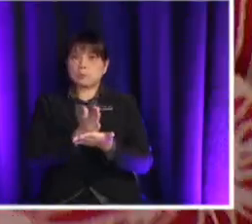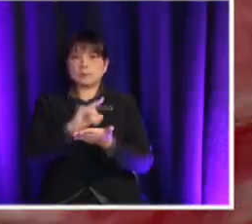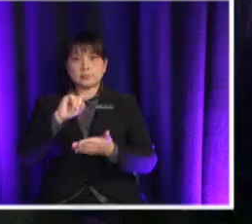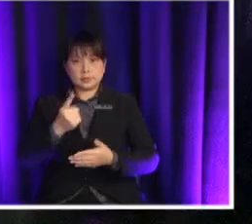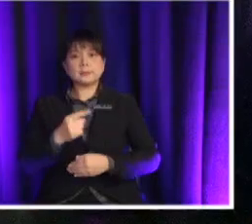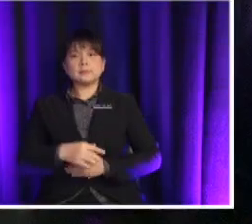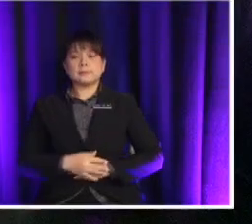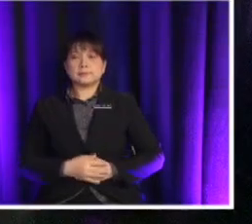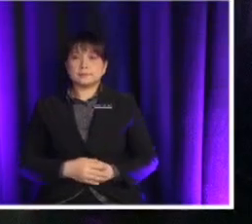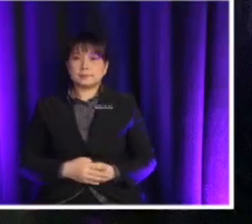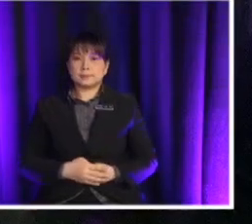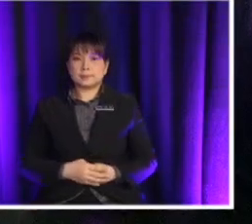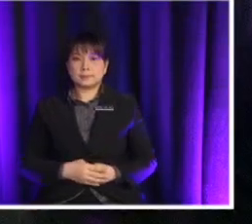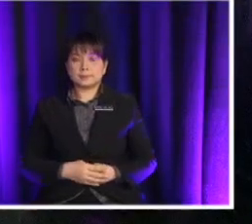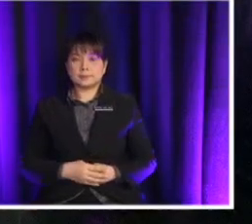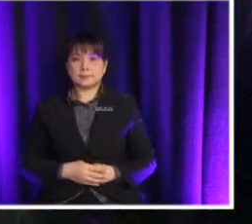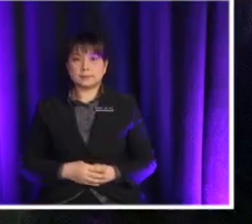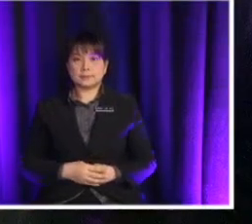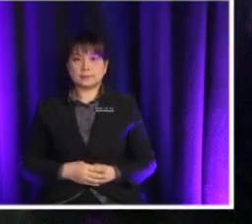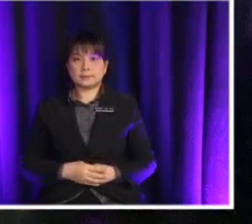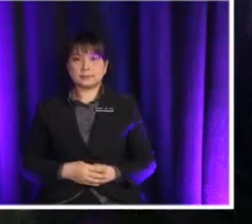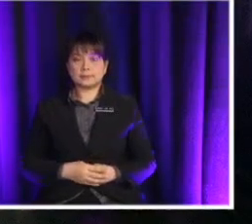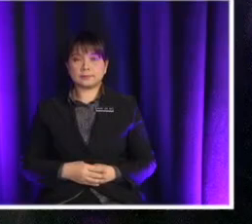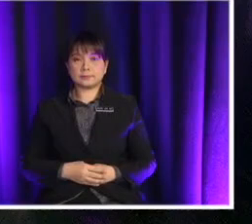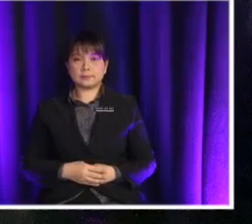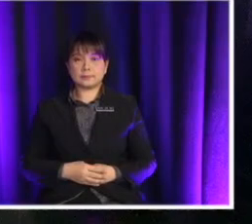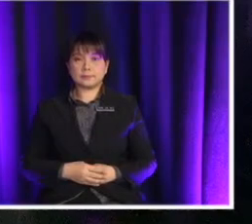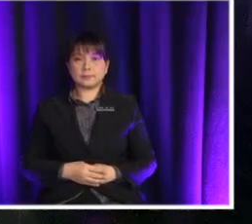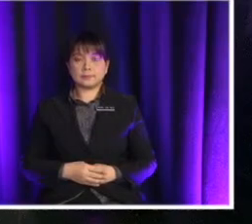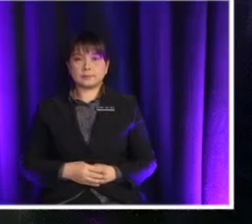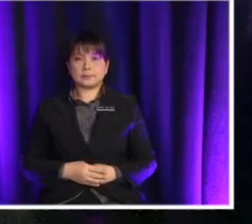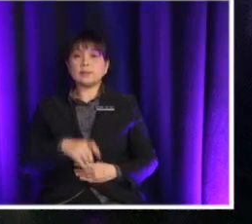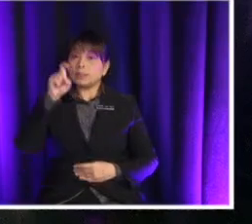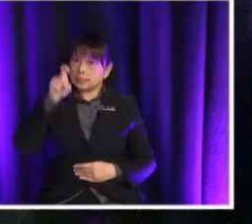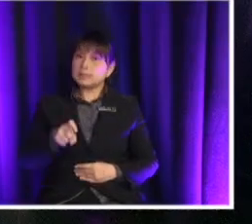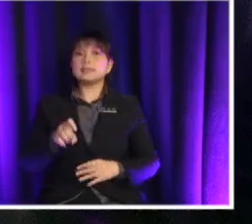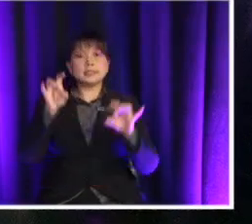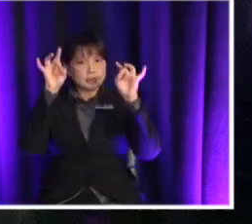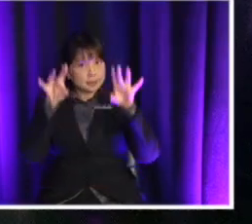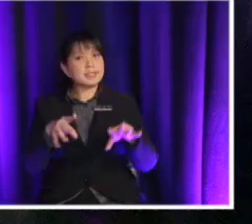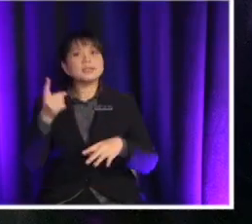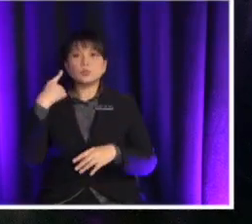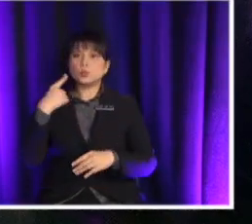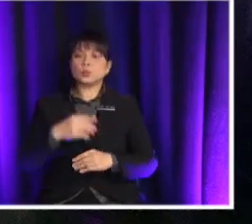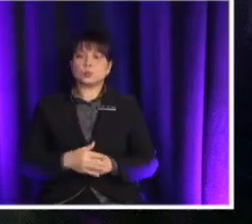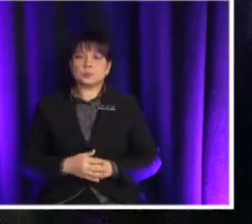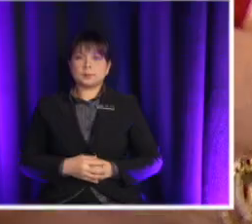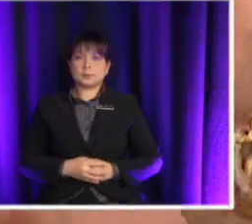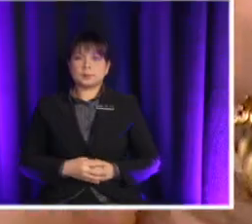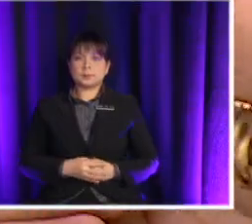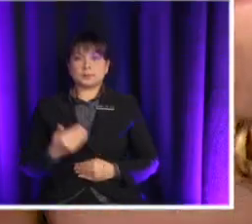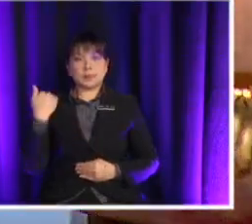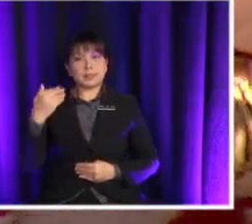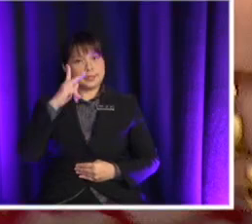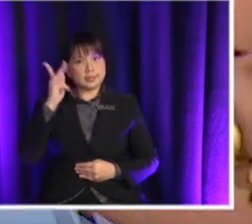Okay. So sekarang sampai sini, cikgu Ya, tapi kita kena uji dululah. Adakah kita punya pengalih ni dia daripada awal sampai